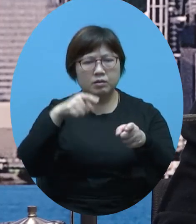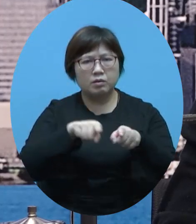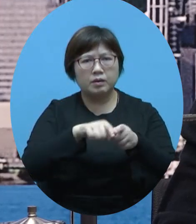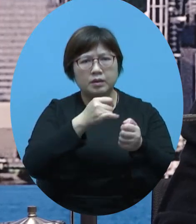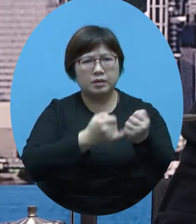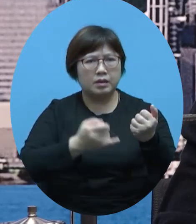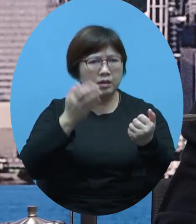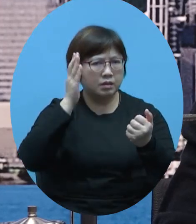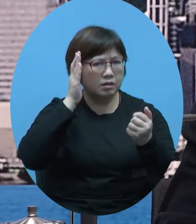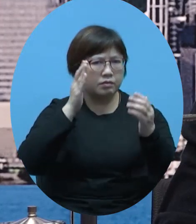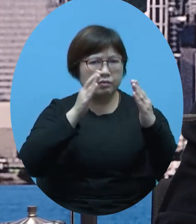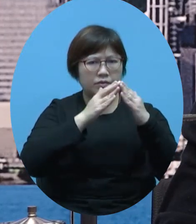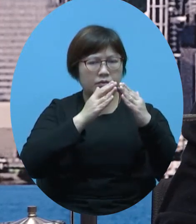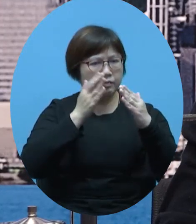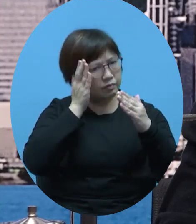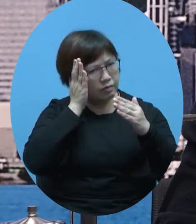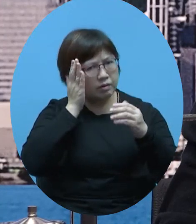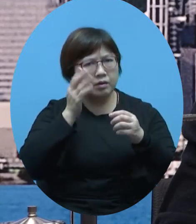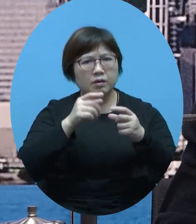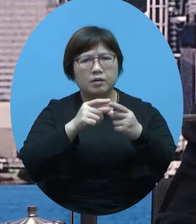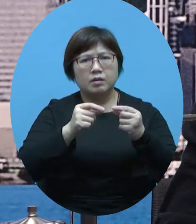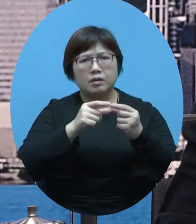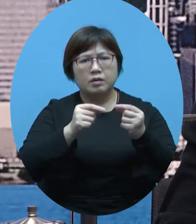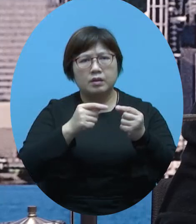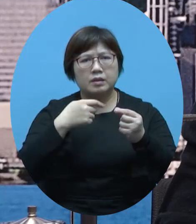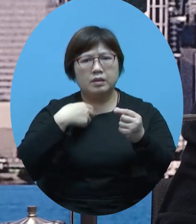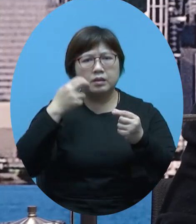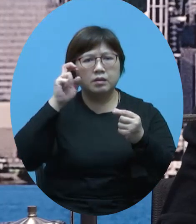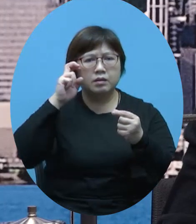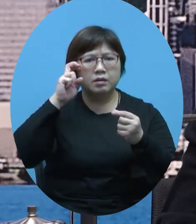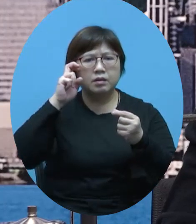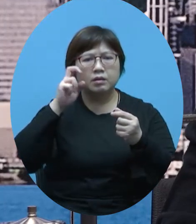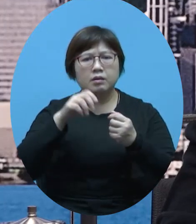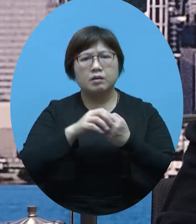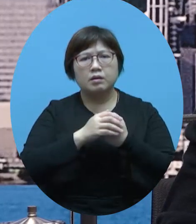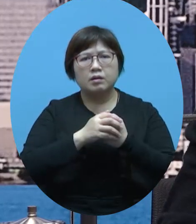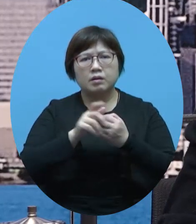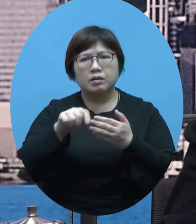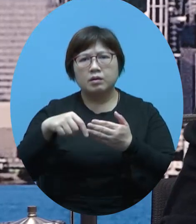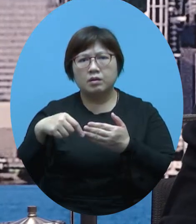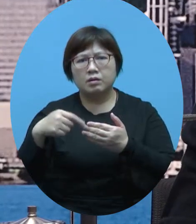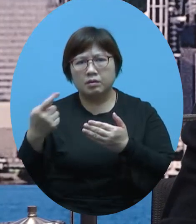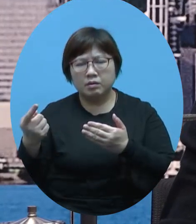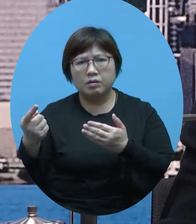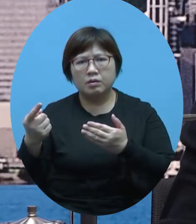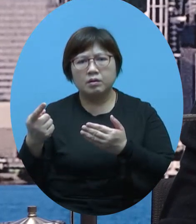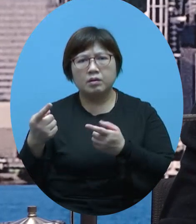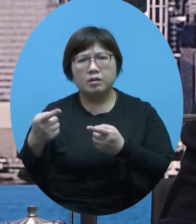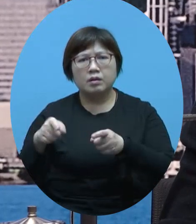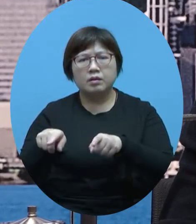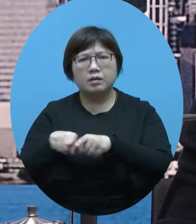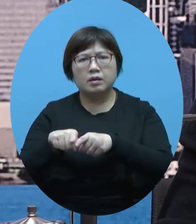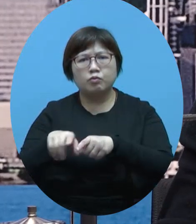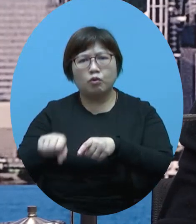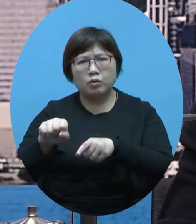嘅，咁但係因為佢個地址，我哋都要研究一下會唔會係有機會係同其他人有即係一齊共用設施